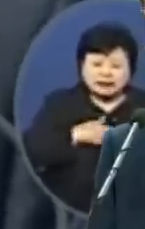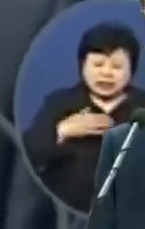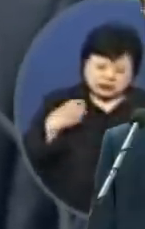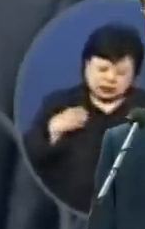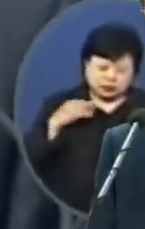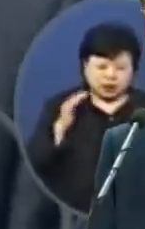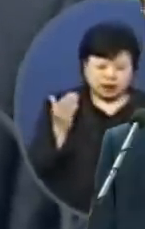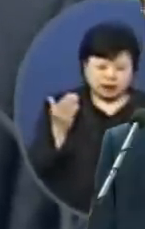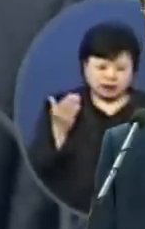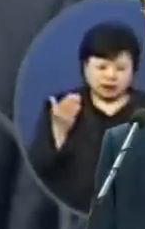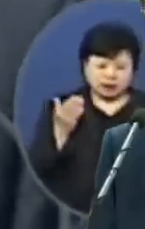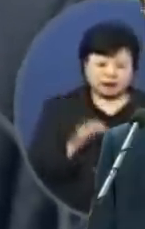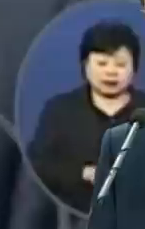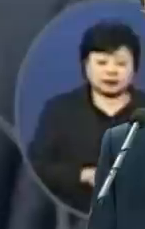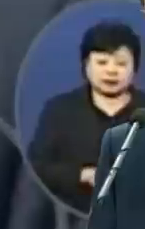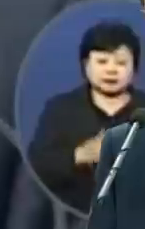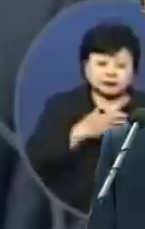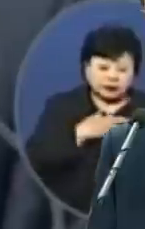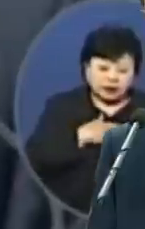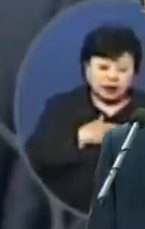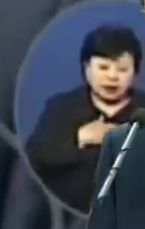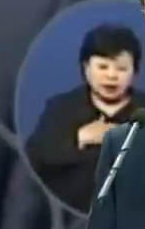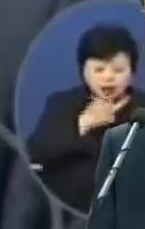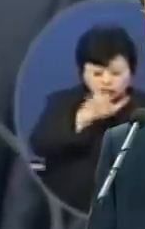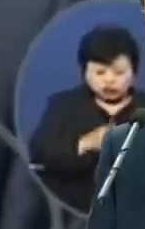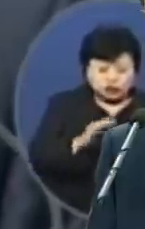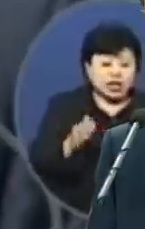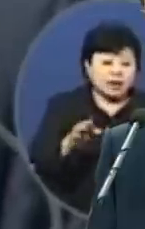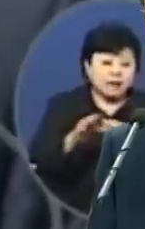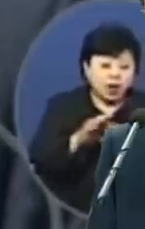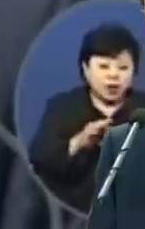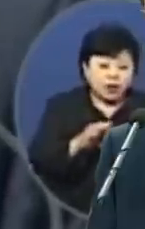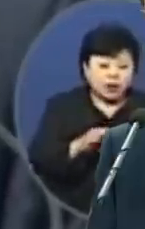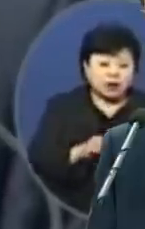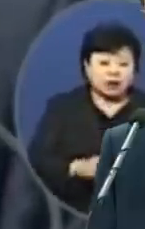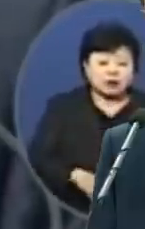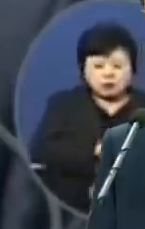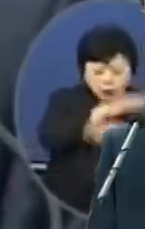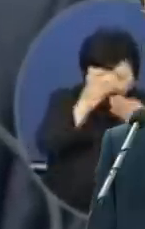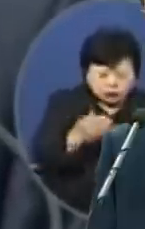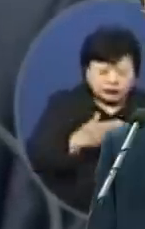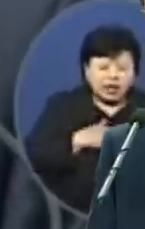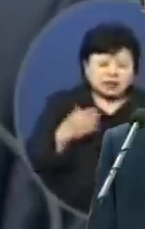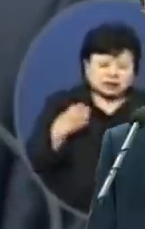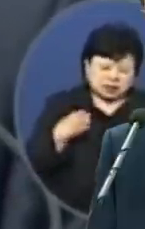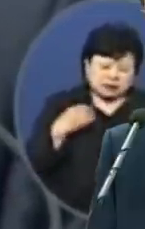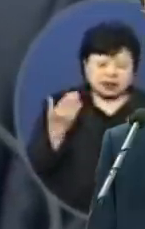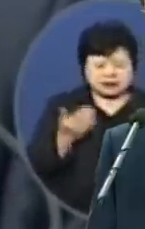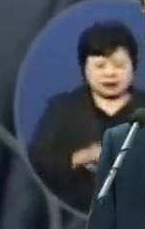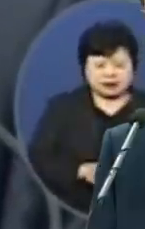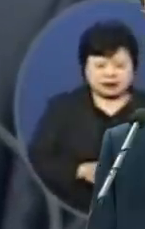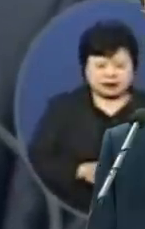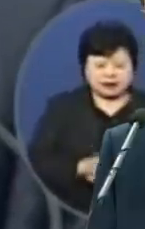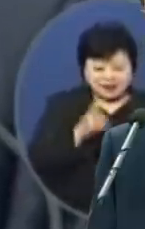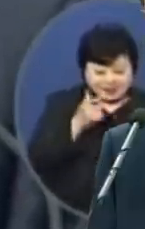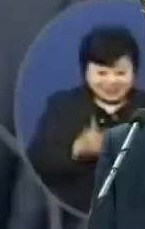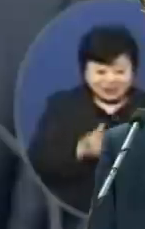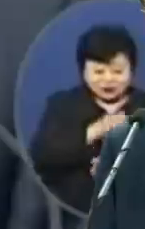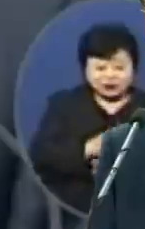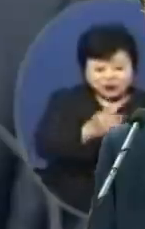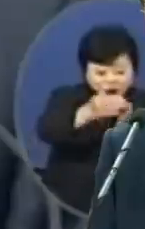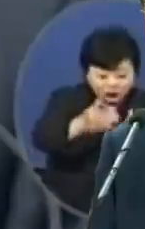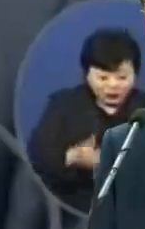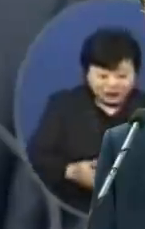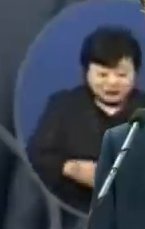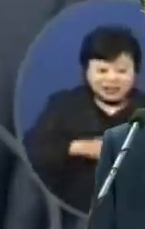것입니다. 내가 나의 주인이 되면 내 인생은 내가 책임져야 돼요. 그러나 예수 그리스도를 통해서